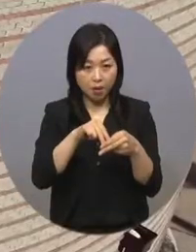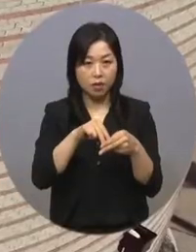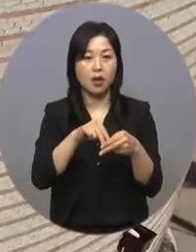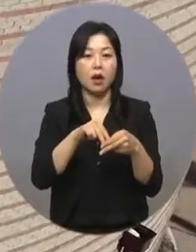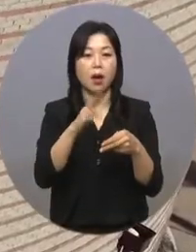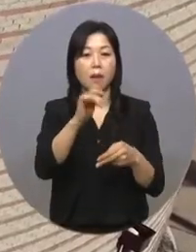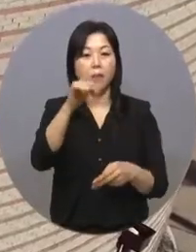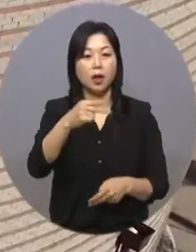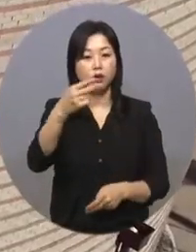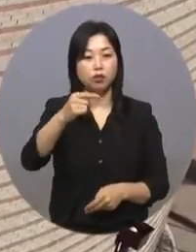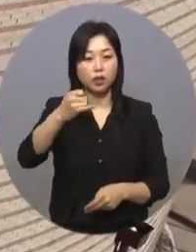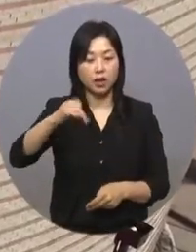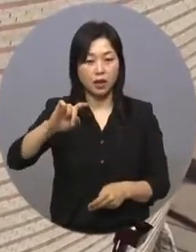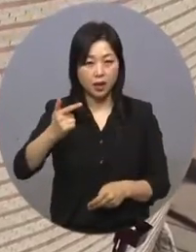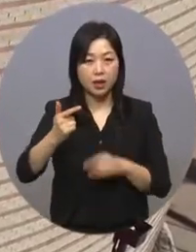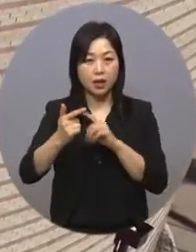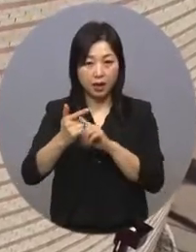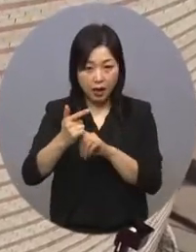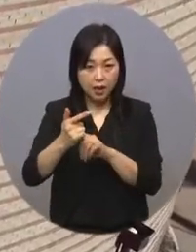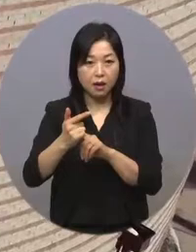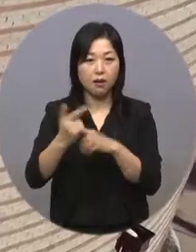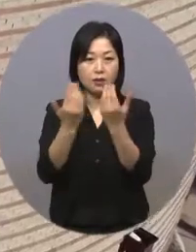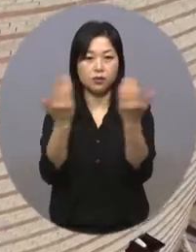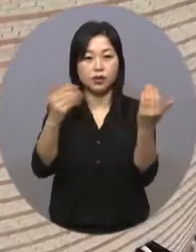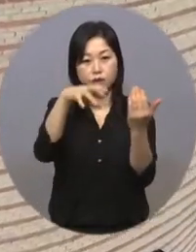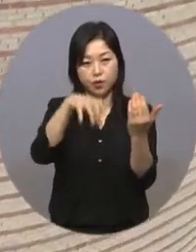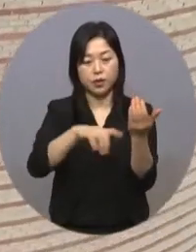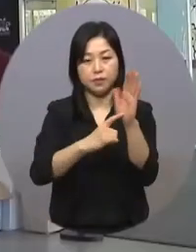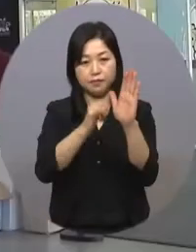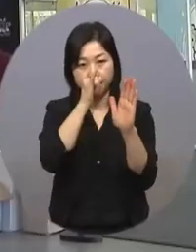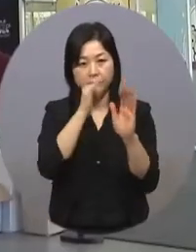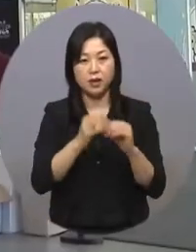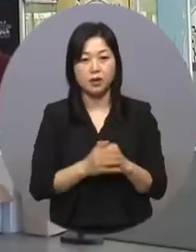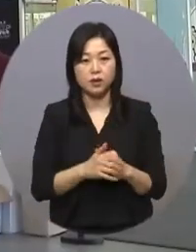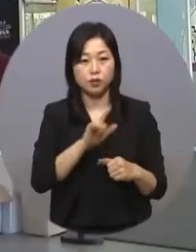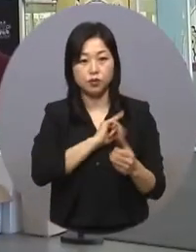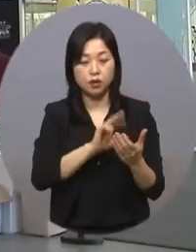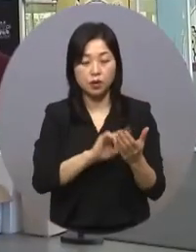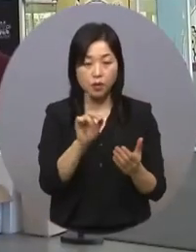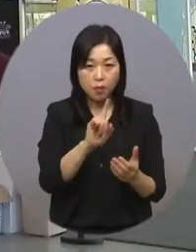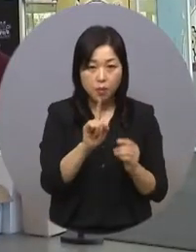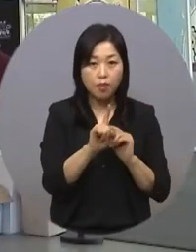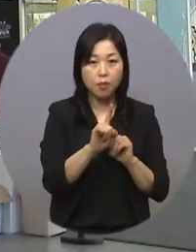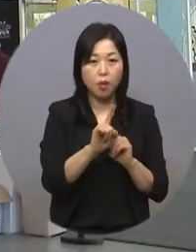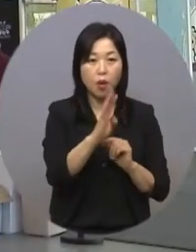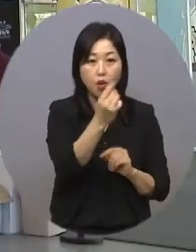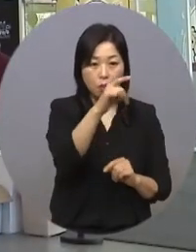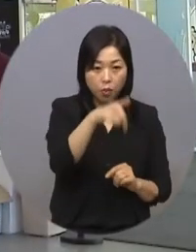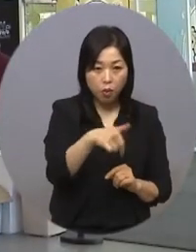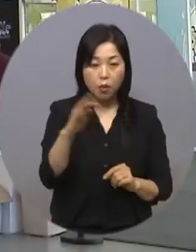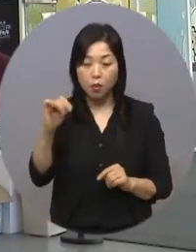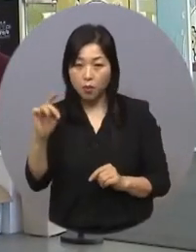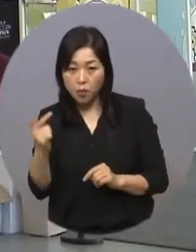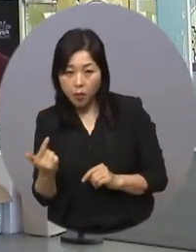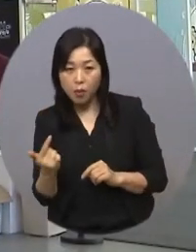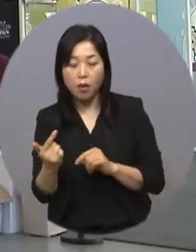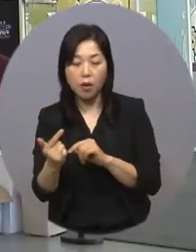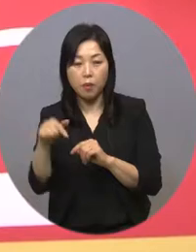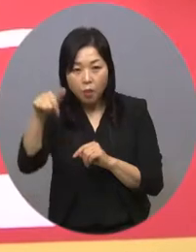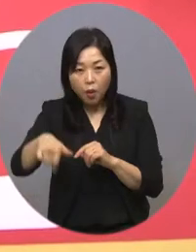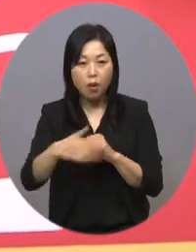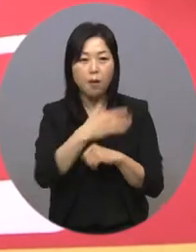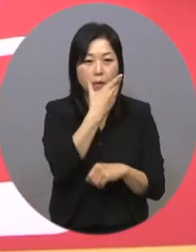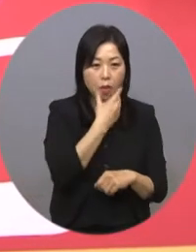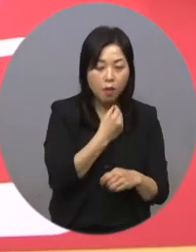전시합니다. 이번 특별 전시의 주제는 복과 복입니다. 행복을 뜻하는 한자와 물고기의 한자를 활용해